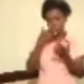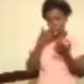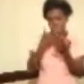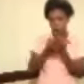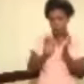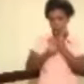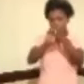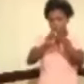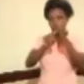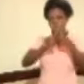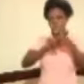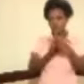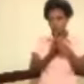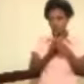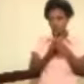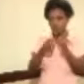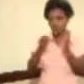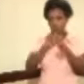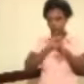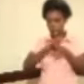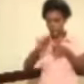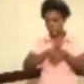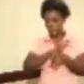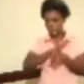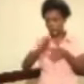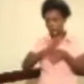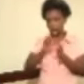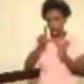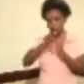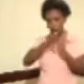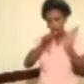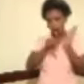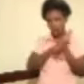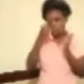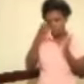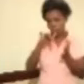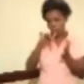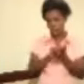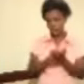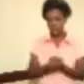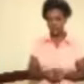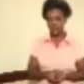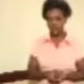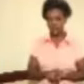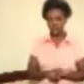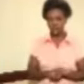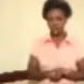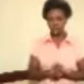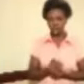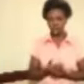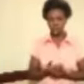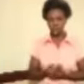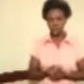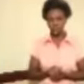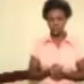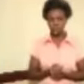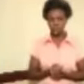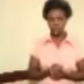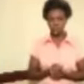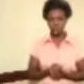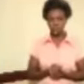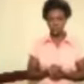commencer par appliquer la loi que lui-même les gagnait en matière d'expropriation. Bien, une